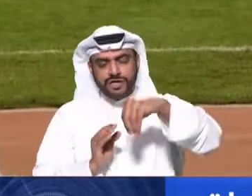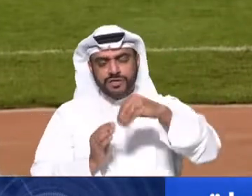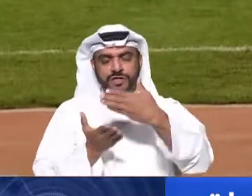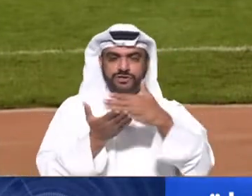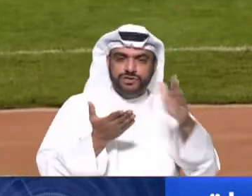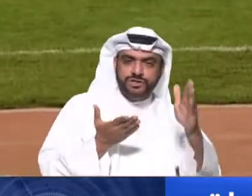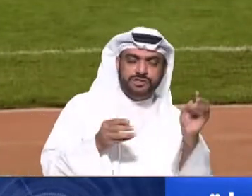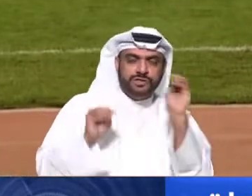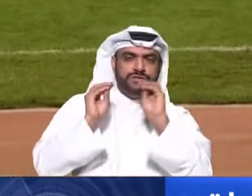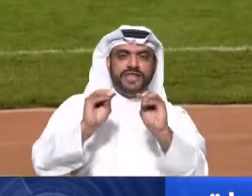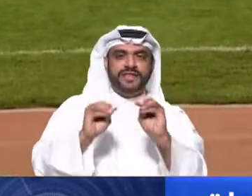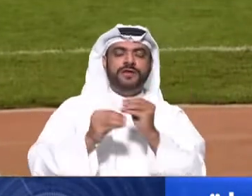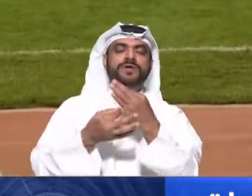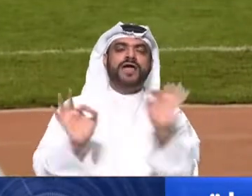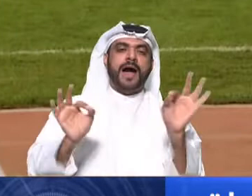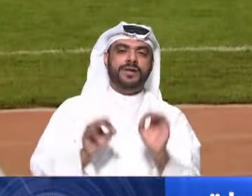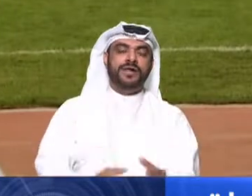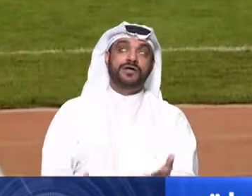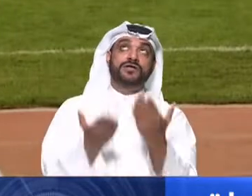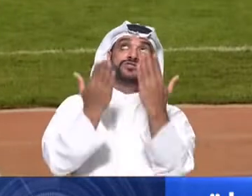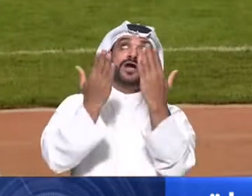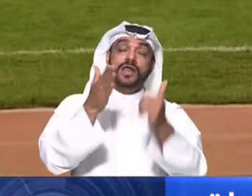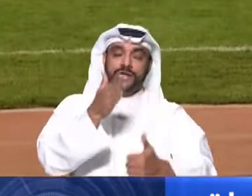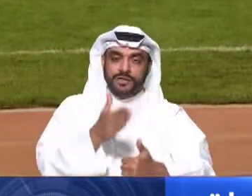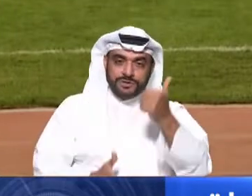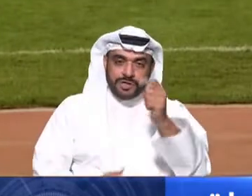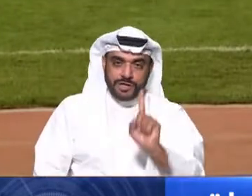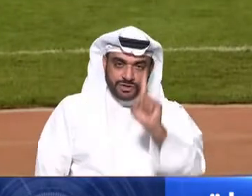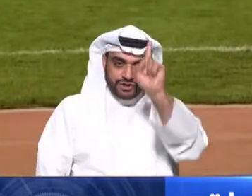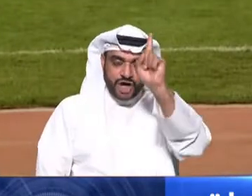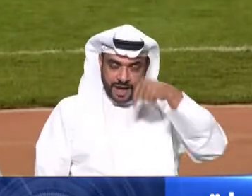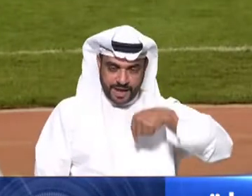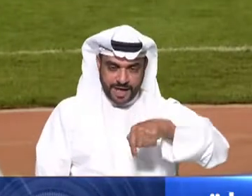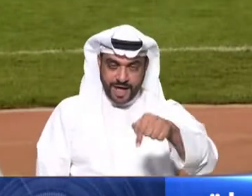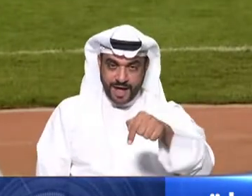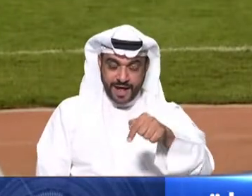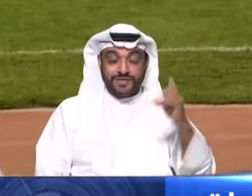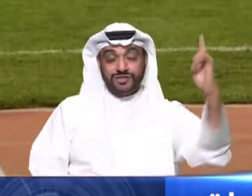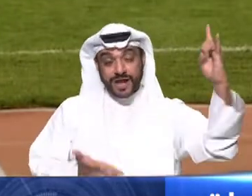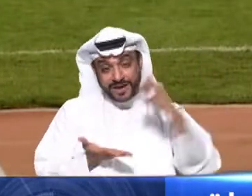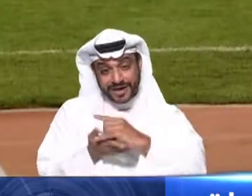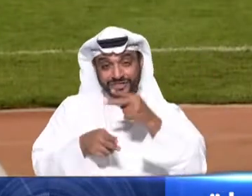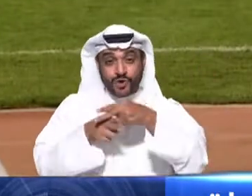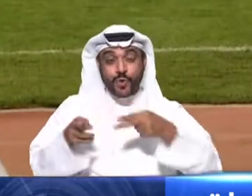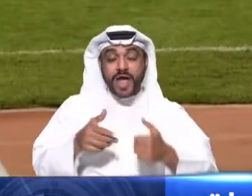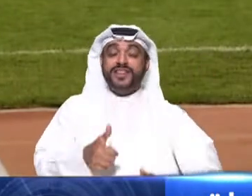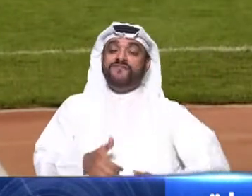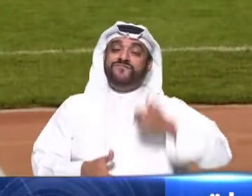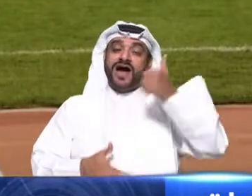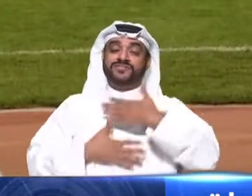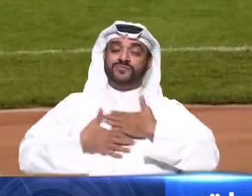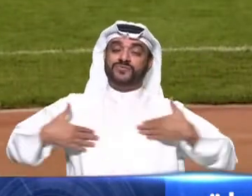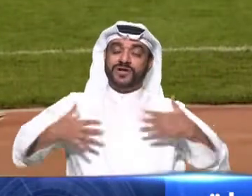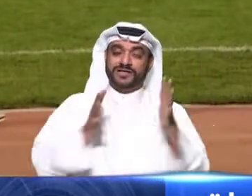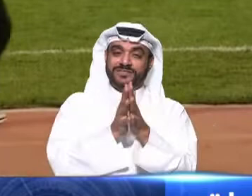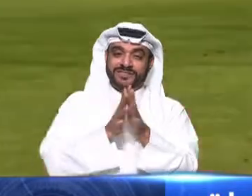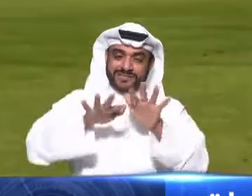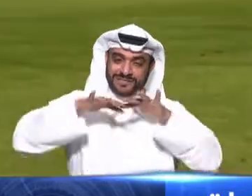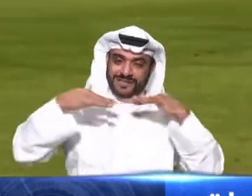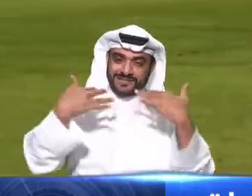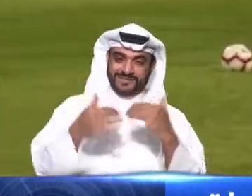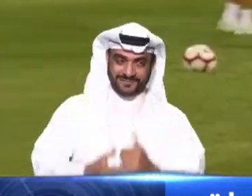لإعداد الفريق لهذه المباراة. نسأل الله التوفيق، وإن شاء الله يعني نرجع الكويت نكون أسعدنا الجماهير الرياضية